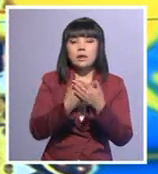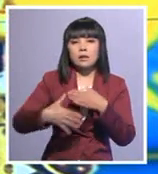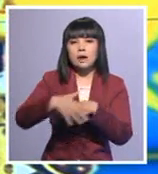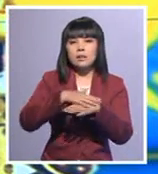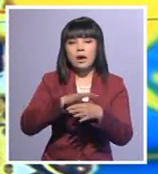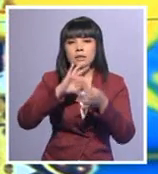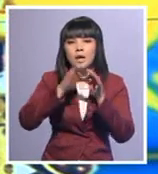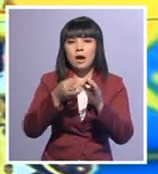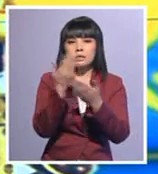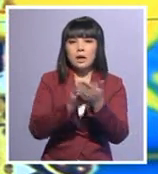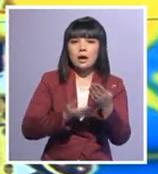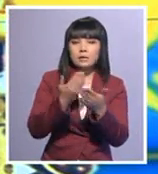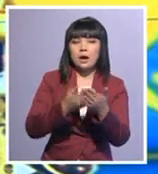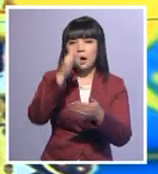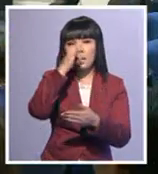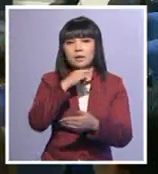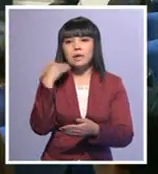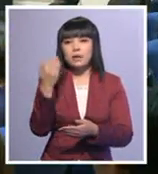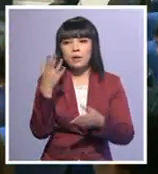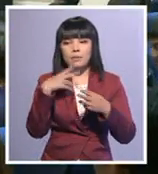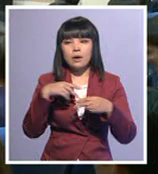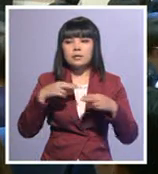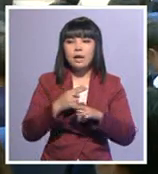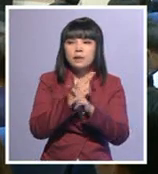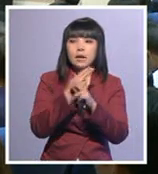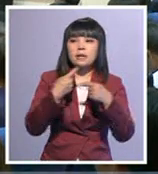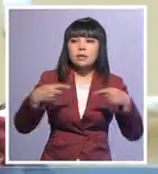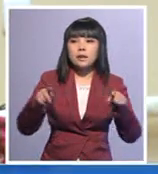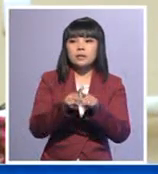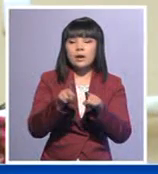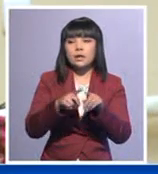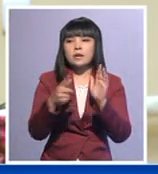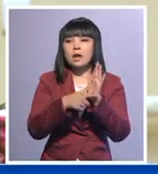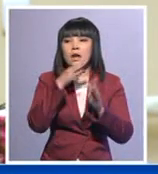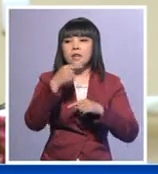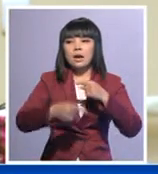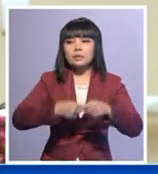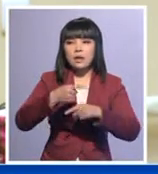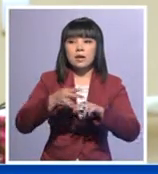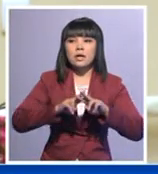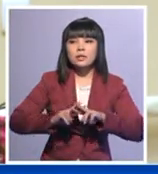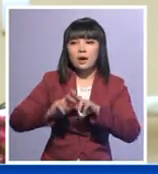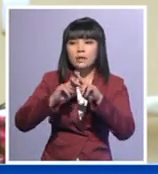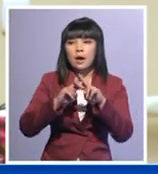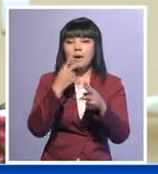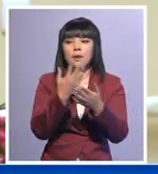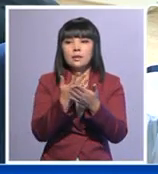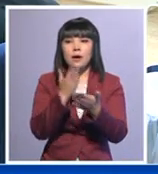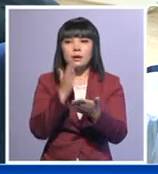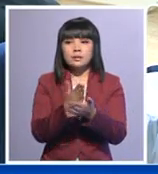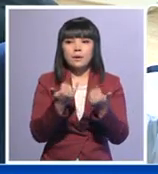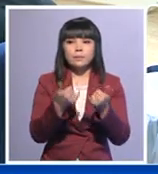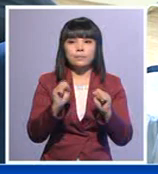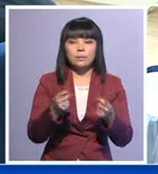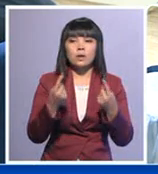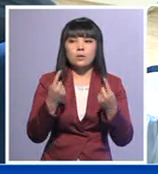мән-мағынасына тоқталды. Мәселен, елтаңбадағы пырақтың мүйізіндегі жеті сақина жеті атасын білген қазақ халқының тектілігін білдіреді. Ал пырақтың